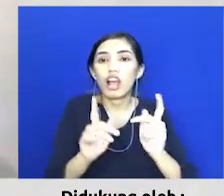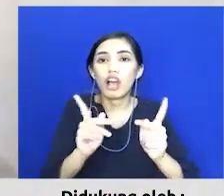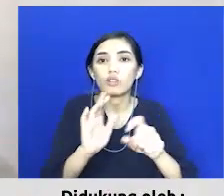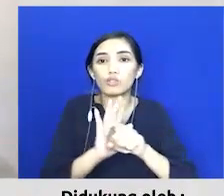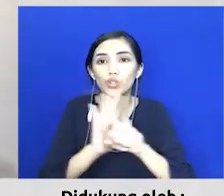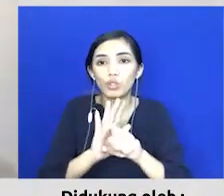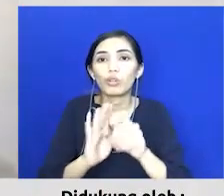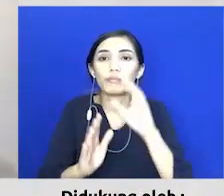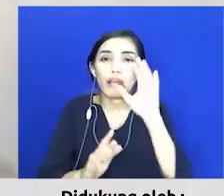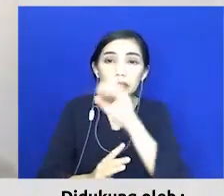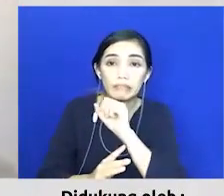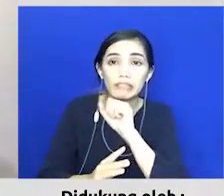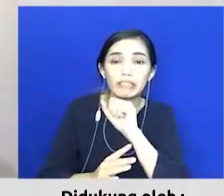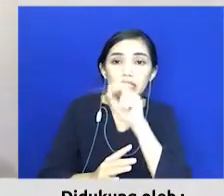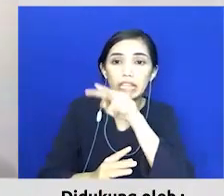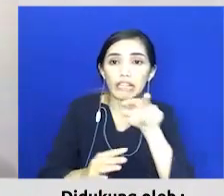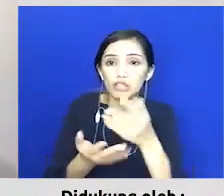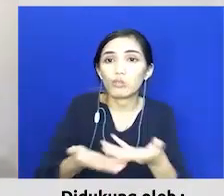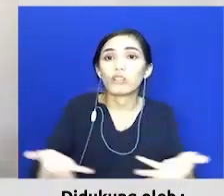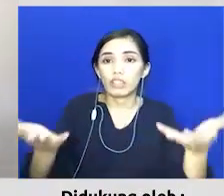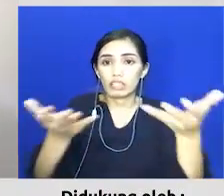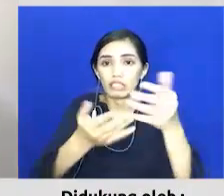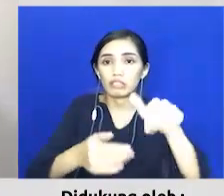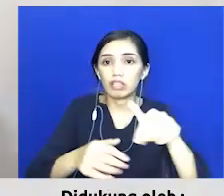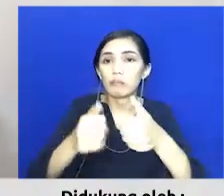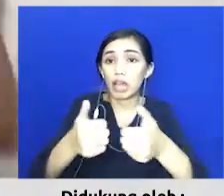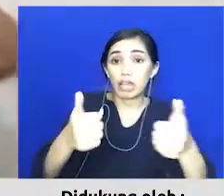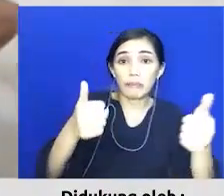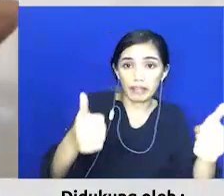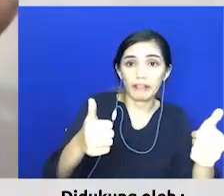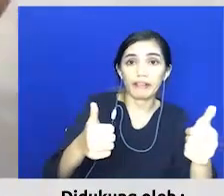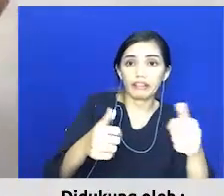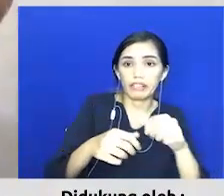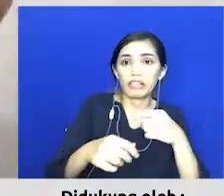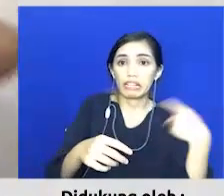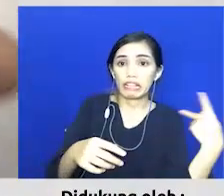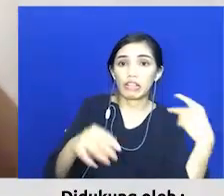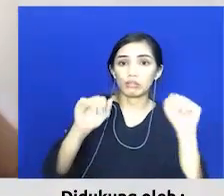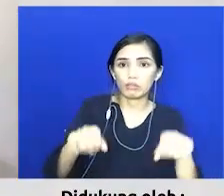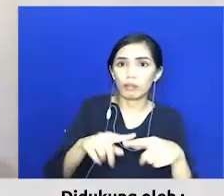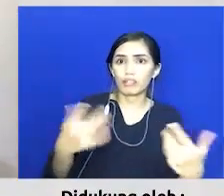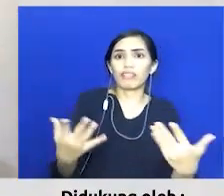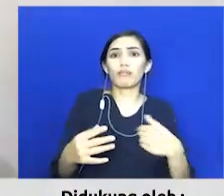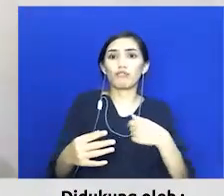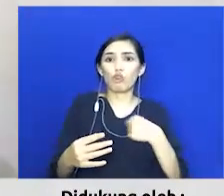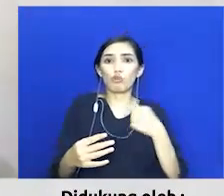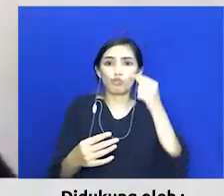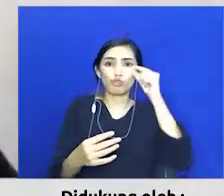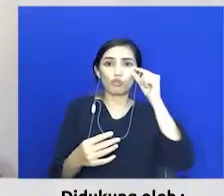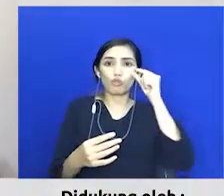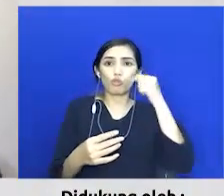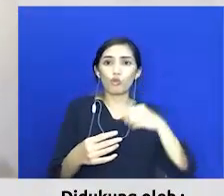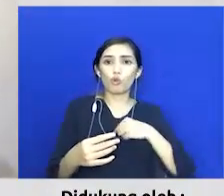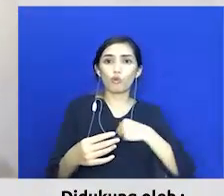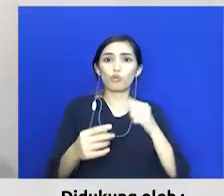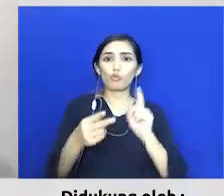gitu. Haris, mungkin ada tambahan soal ini? Iya, aduh, kalau tadi bukan sebenarnya benar,